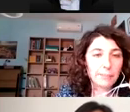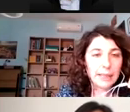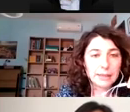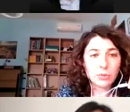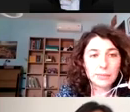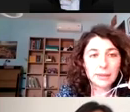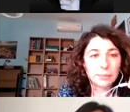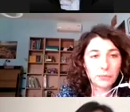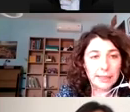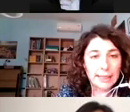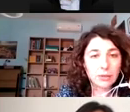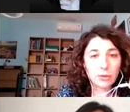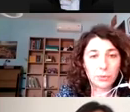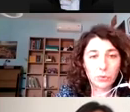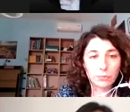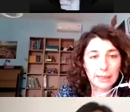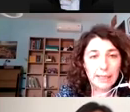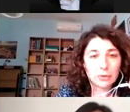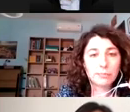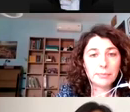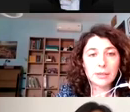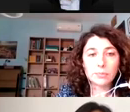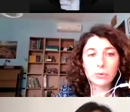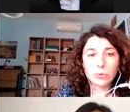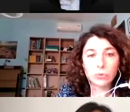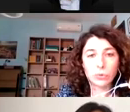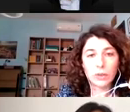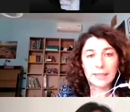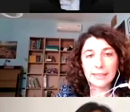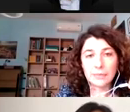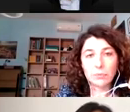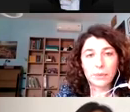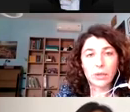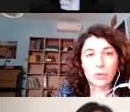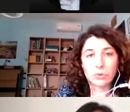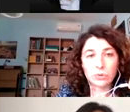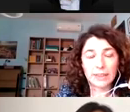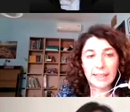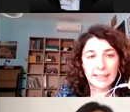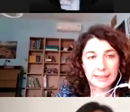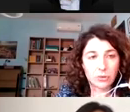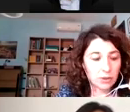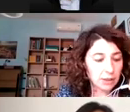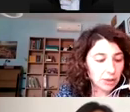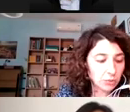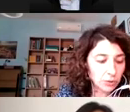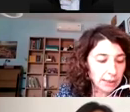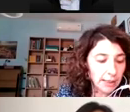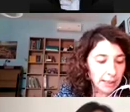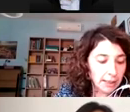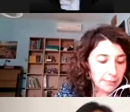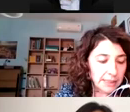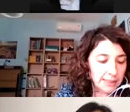appare sicuramente più variegato e più combinato ma soprattutto quello che sembra un po' in controtendenza con gli